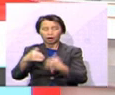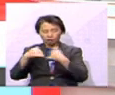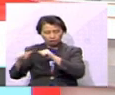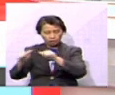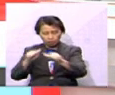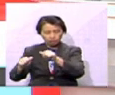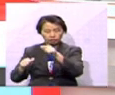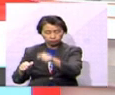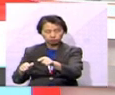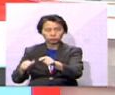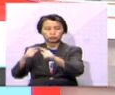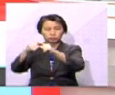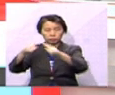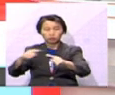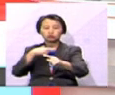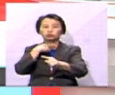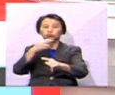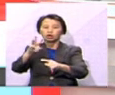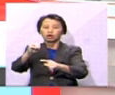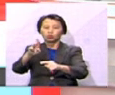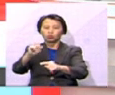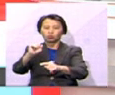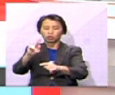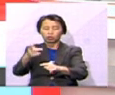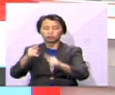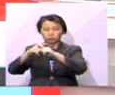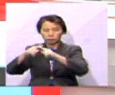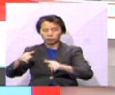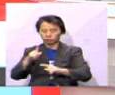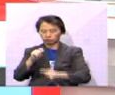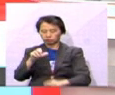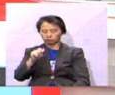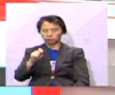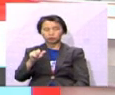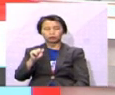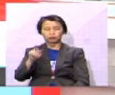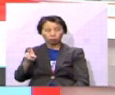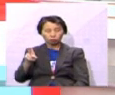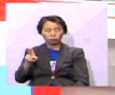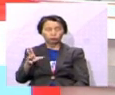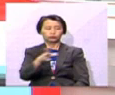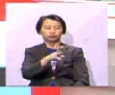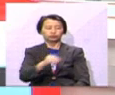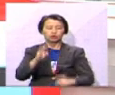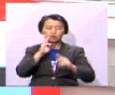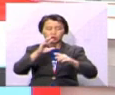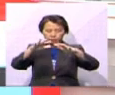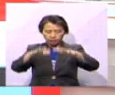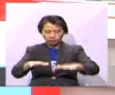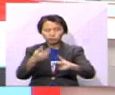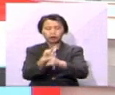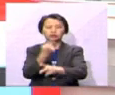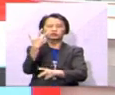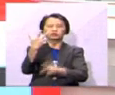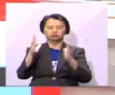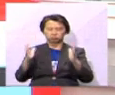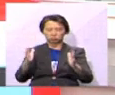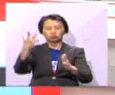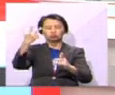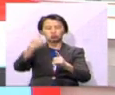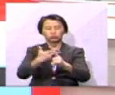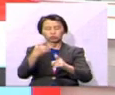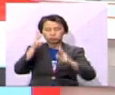aktif, iaitu Dewan Suara Mukah dan Dewan Sukan Tatau di Bintulu. Sementara itu, banjir kali ketiga dalam tempoh 3